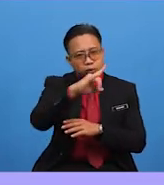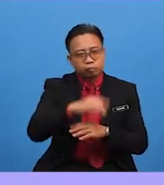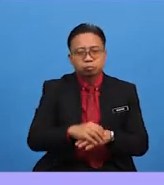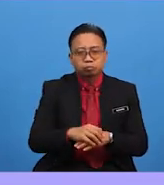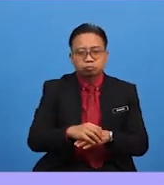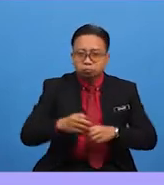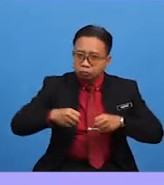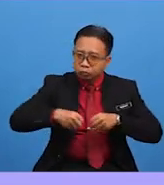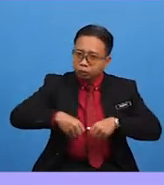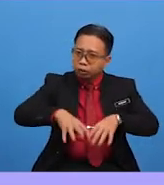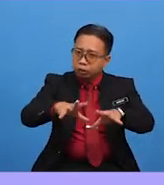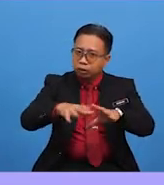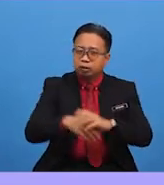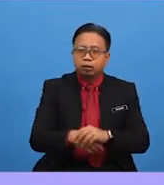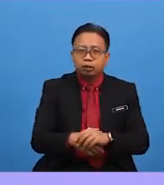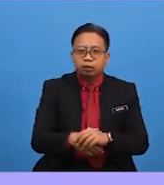Permaidani.